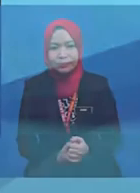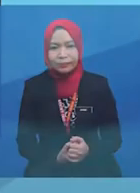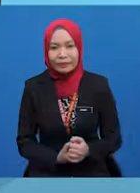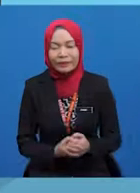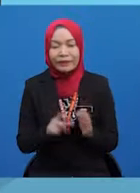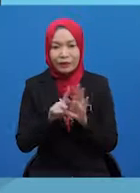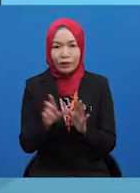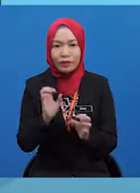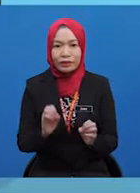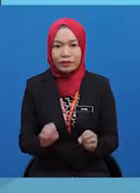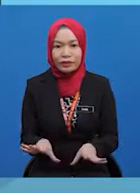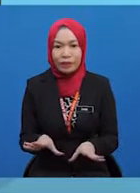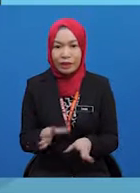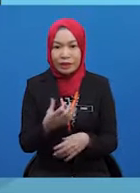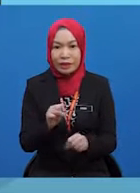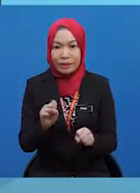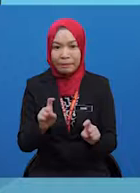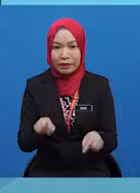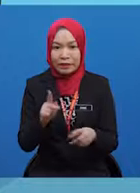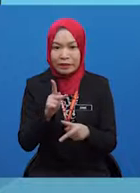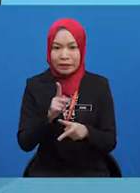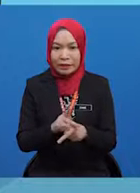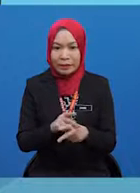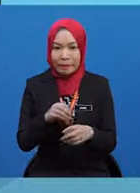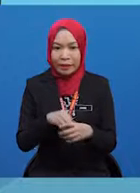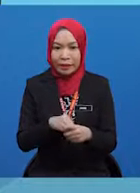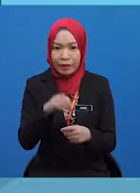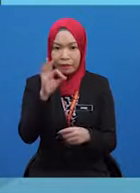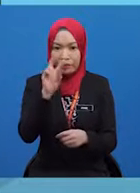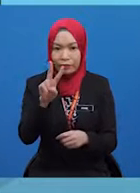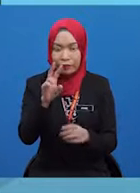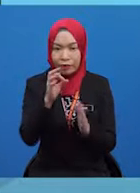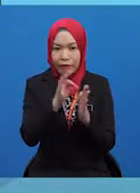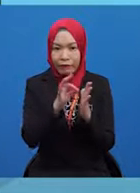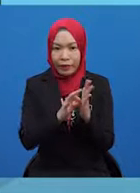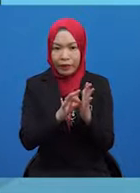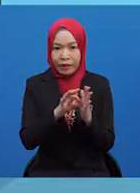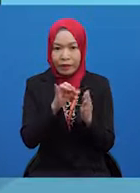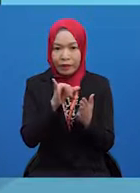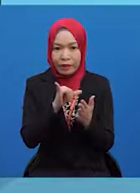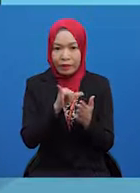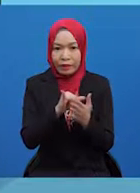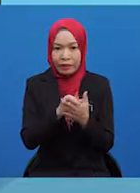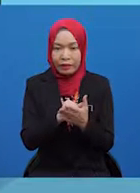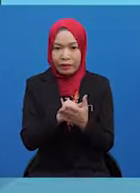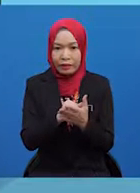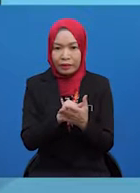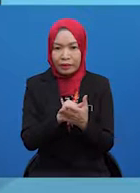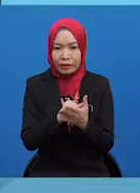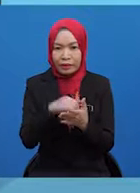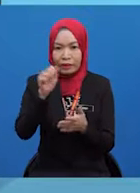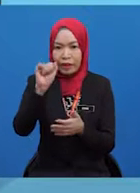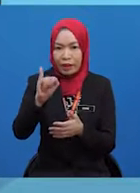Logo yang telah siap perlulah disimpan dalam dua format, iaitu AI dan PNG.